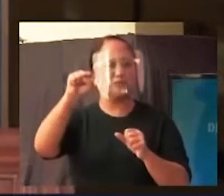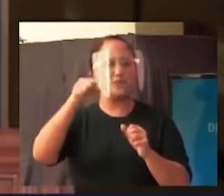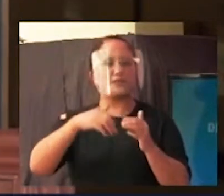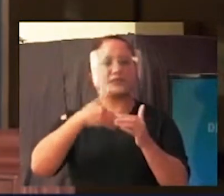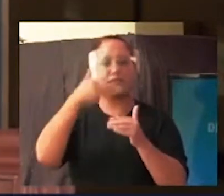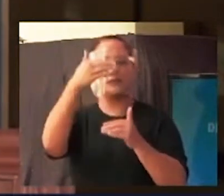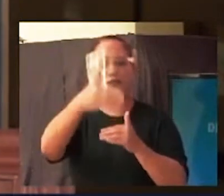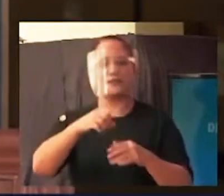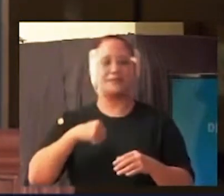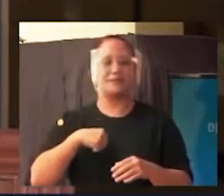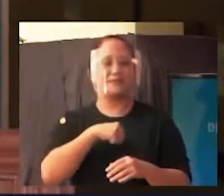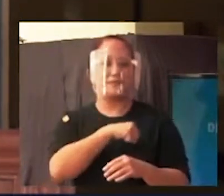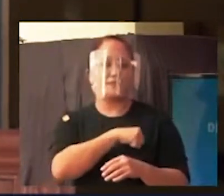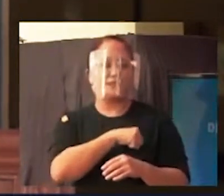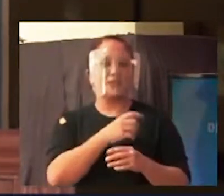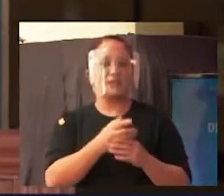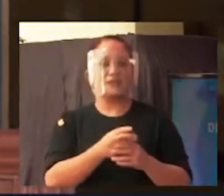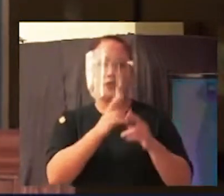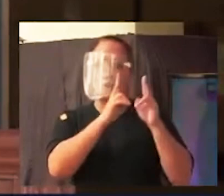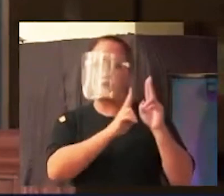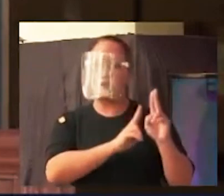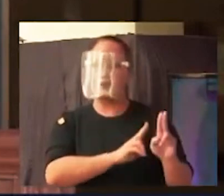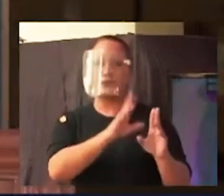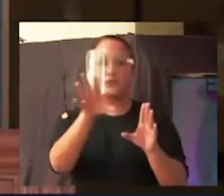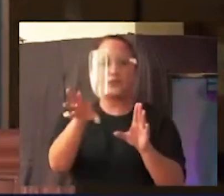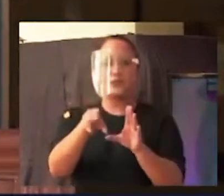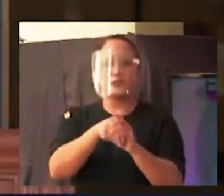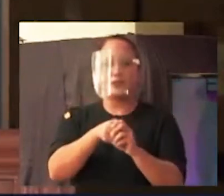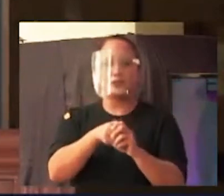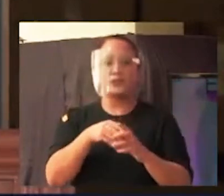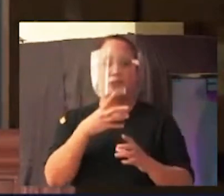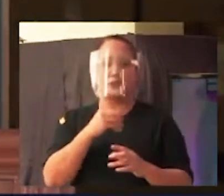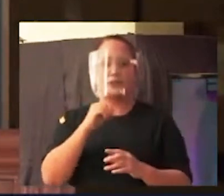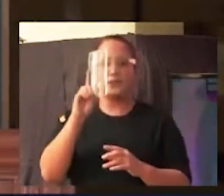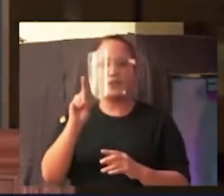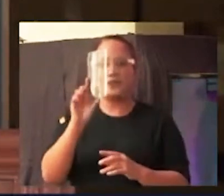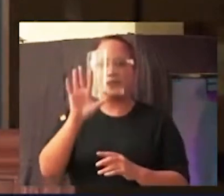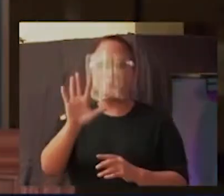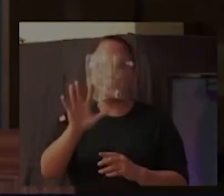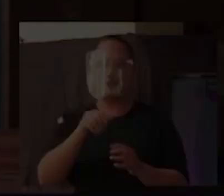susunod na Senado. Karangalan kong mapabilang sa hanay natin si Senator Laila.